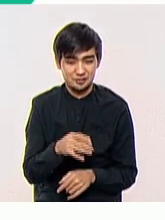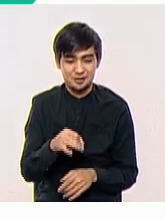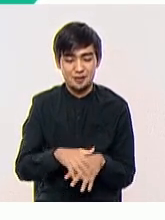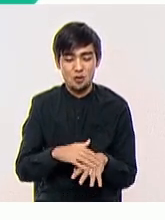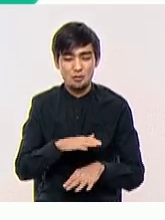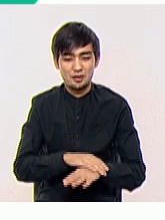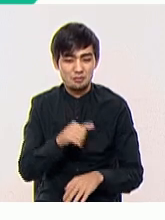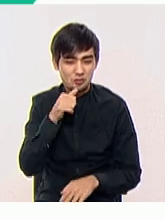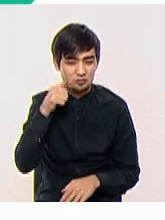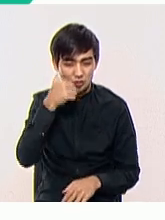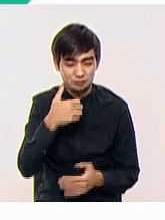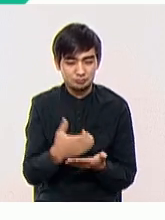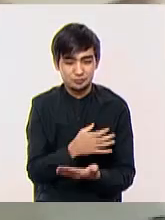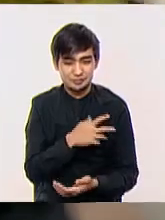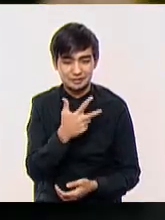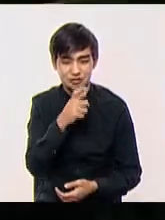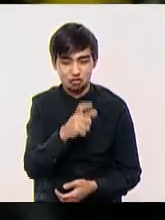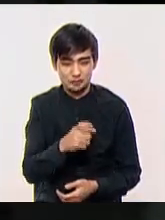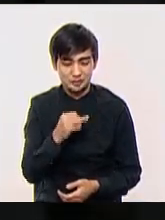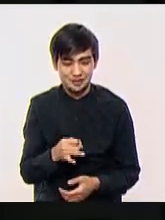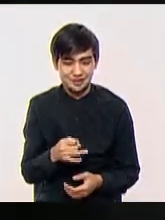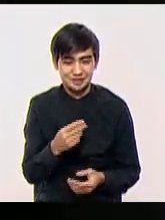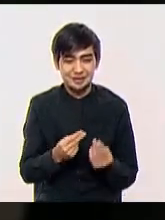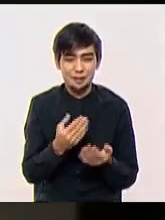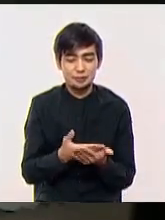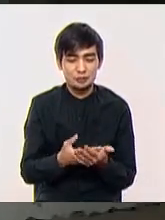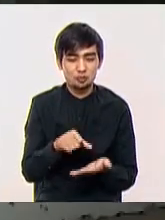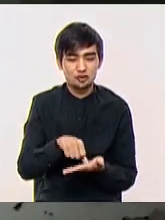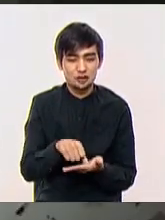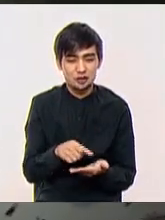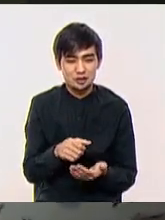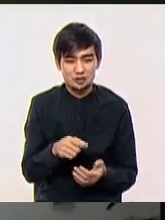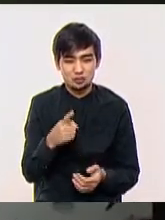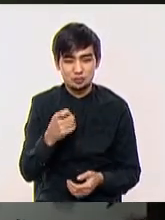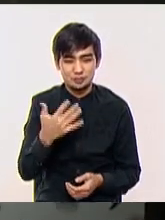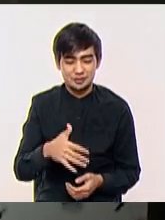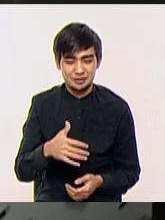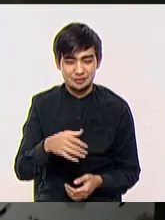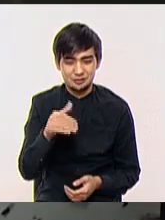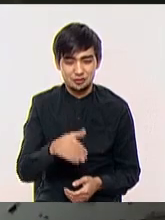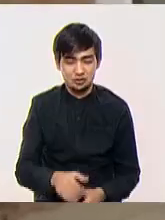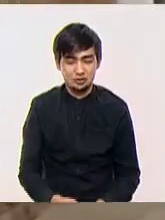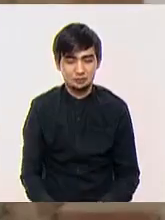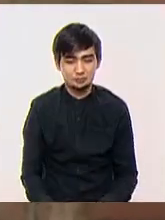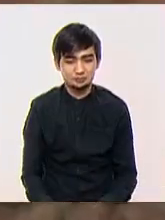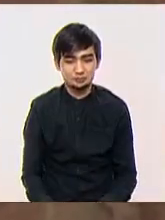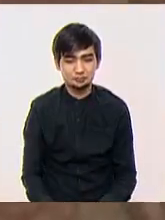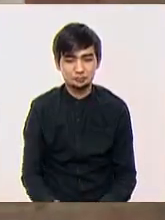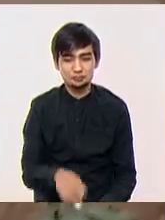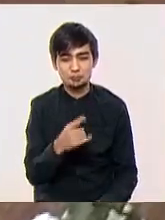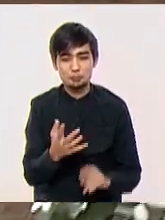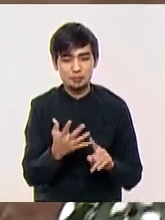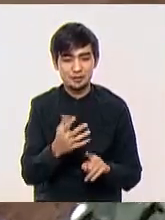В прошлом году победителями стали 3 человека, а всего в розыгрышах приняли участие почти 150 тысяч. Это уже